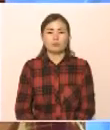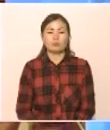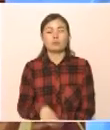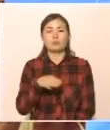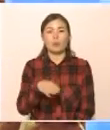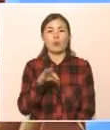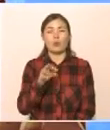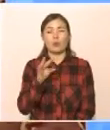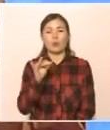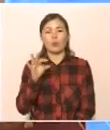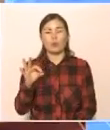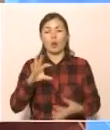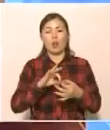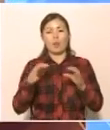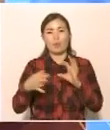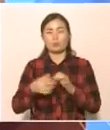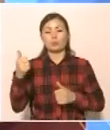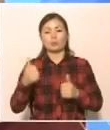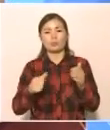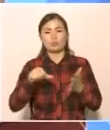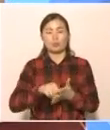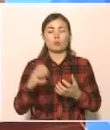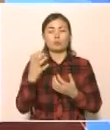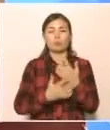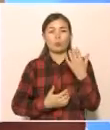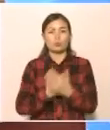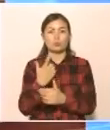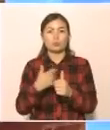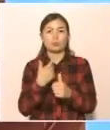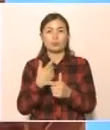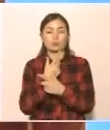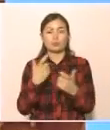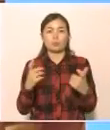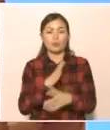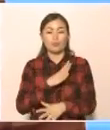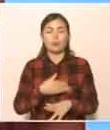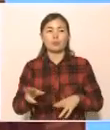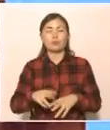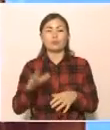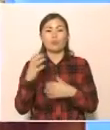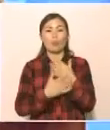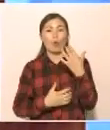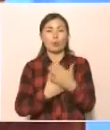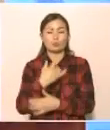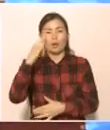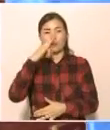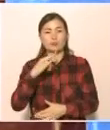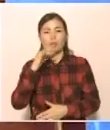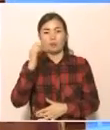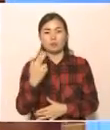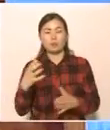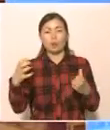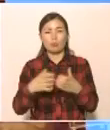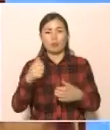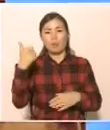Токио Олимпиадасының іріктеу турниріне қатысатын боксшылардың есімі жарияланды. Бұл туралы бокстан Қазақстан ұлттық